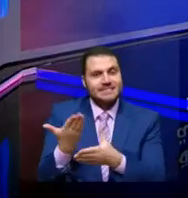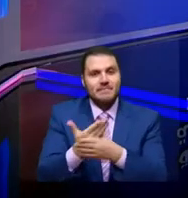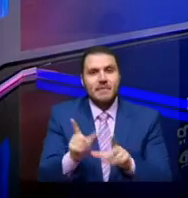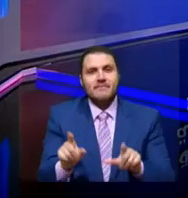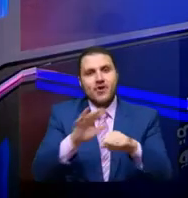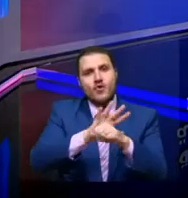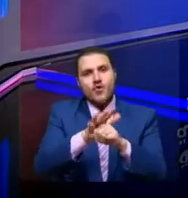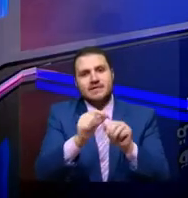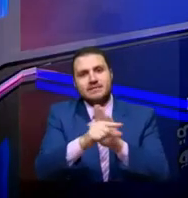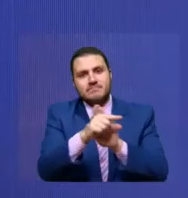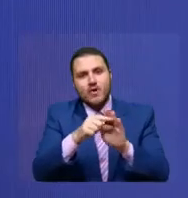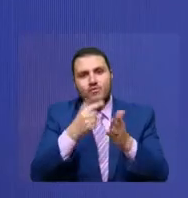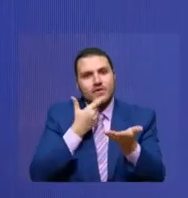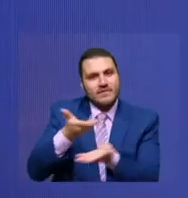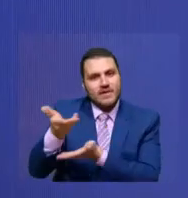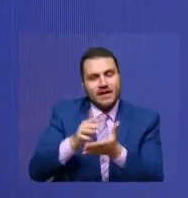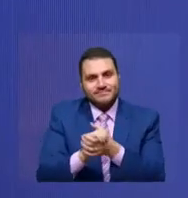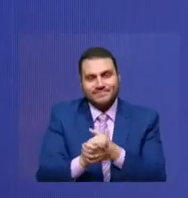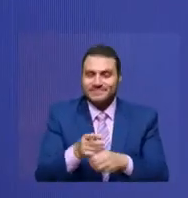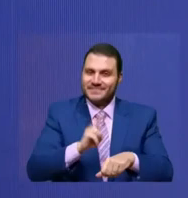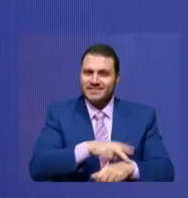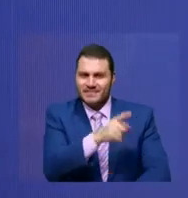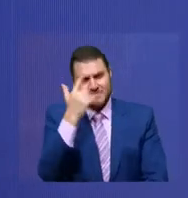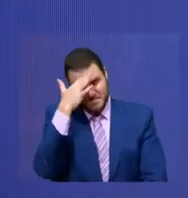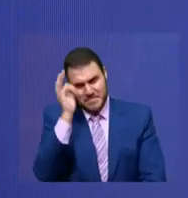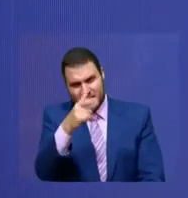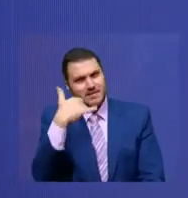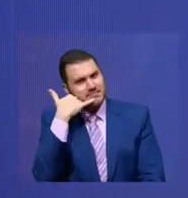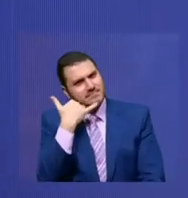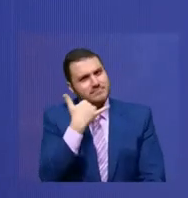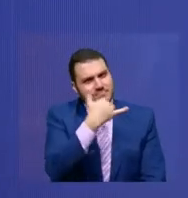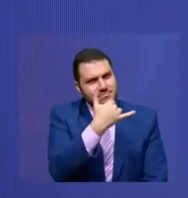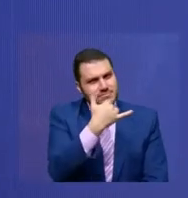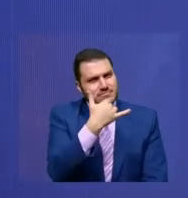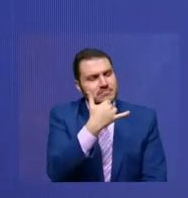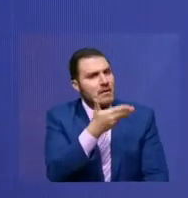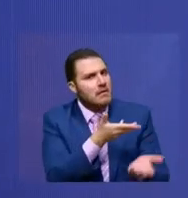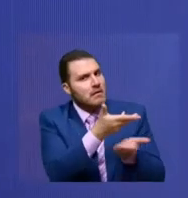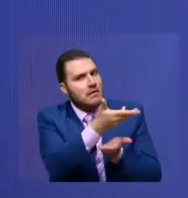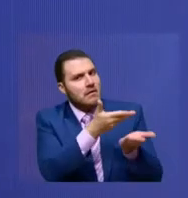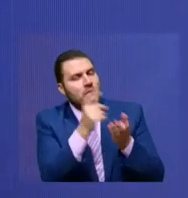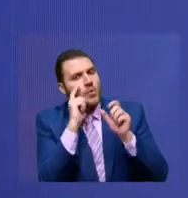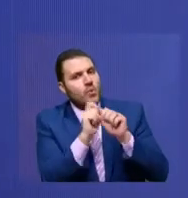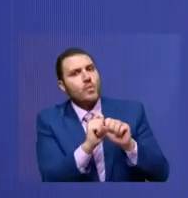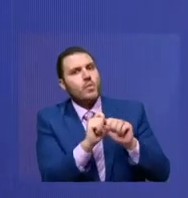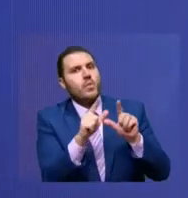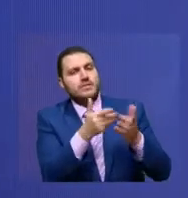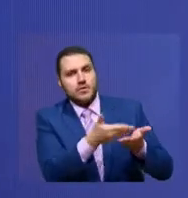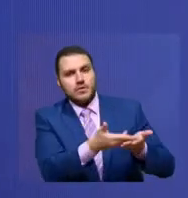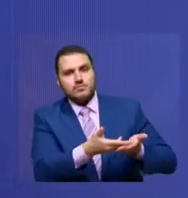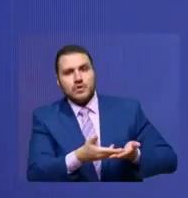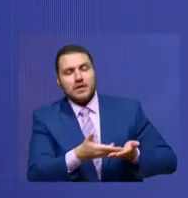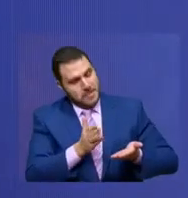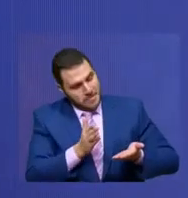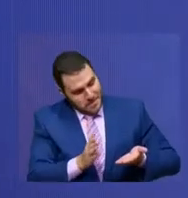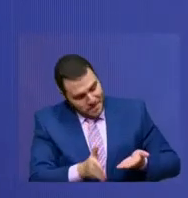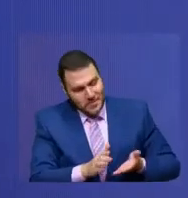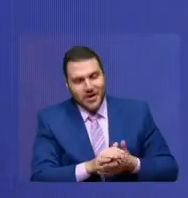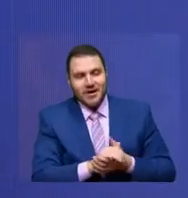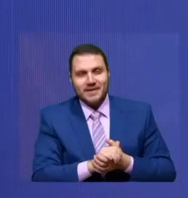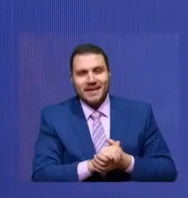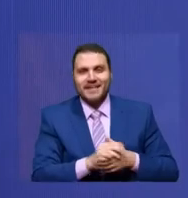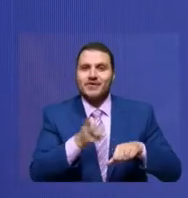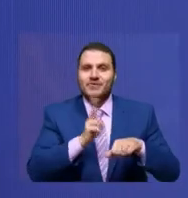أي بعد اتصال بسيط على هذا الرقم ستشعر أن هناك من يساندك وكذلك يجيب